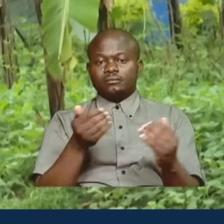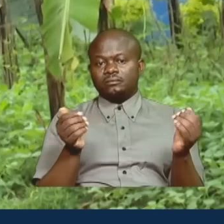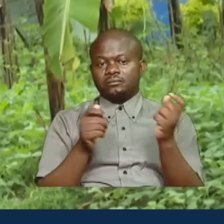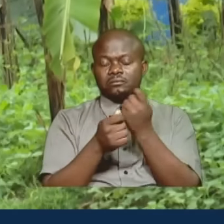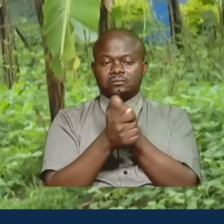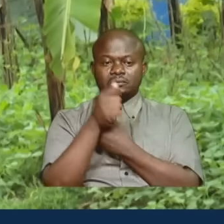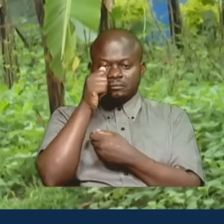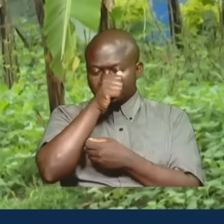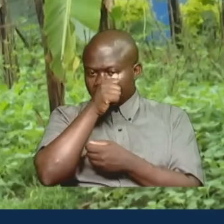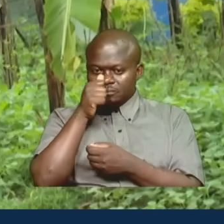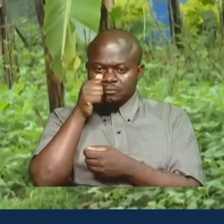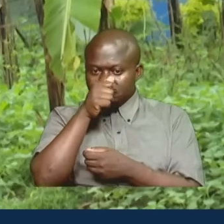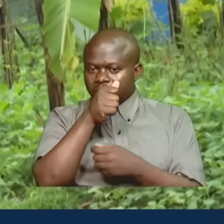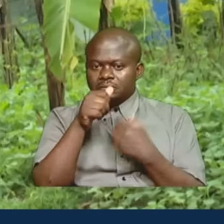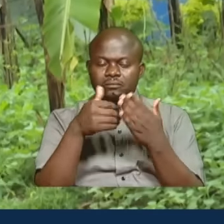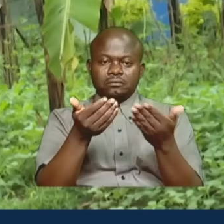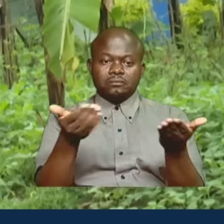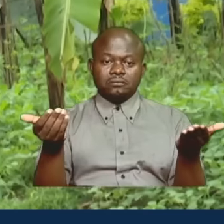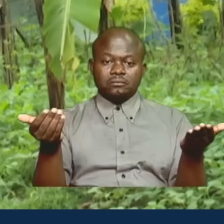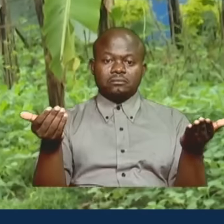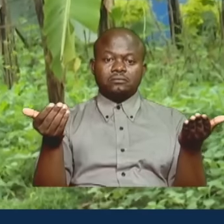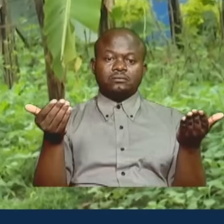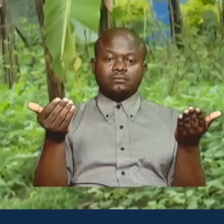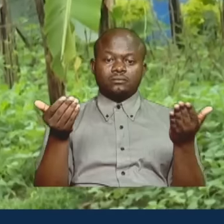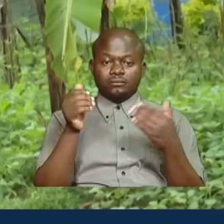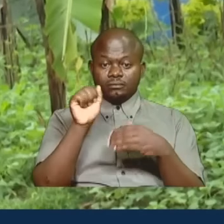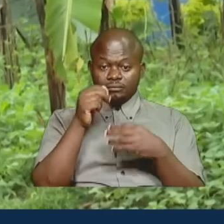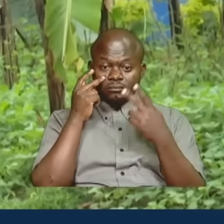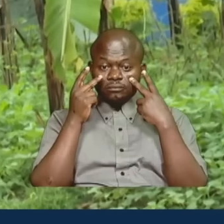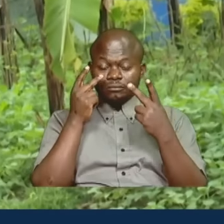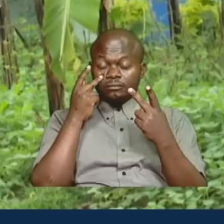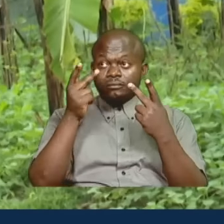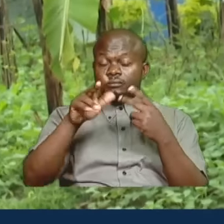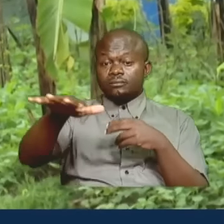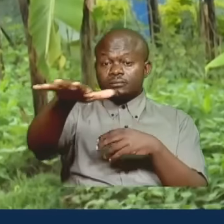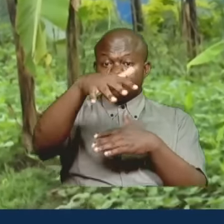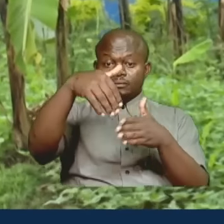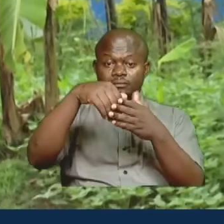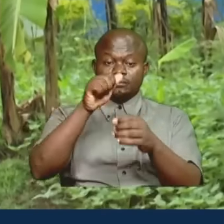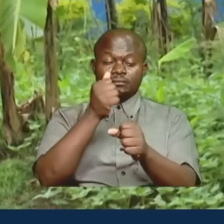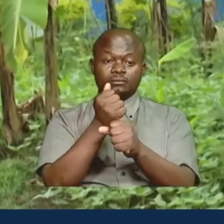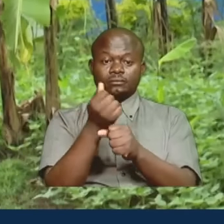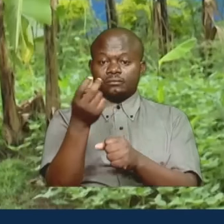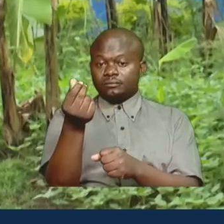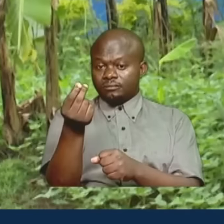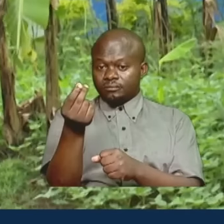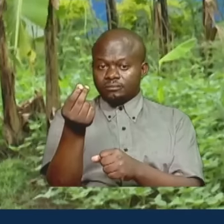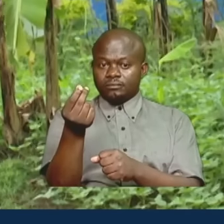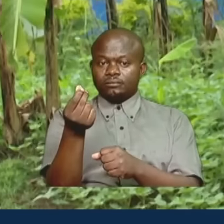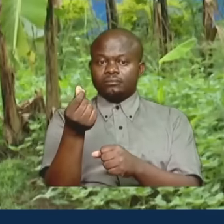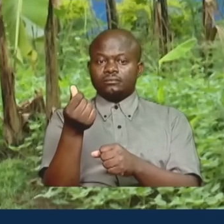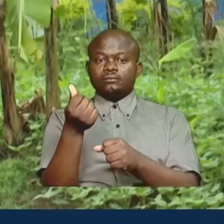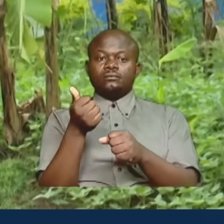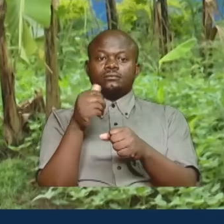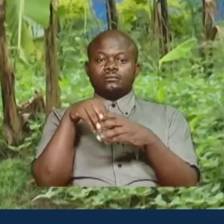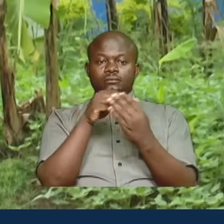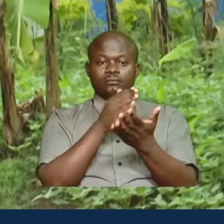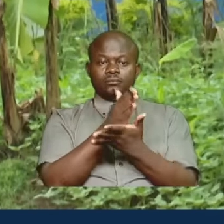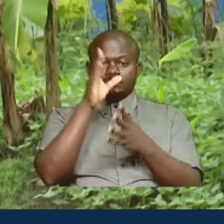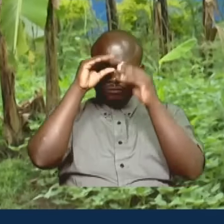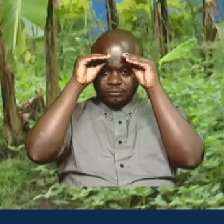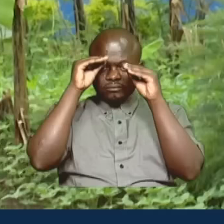uturumbo, umwana akaba yareba akabona ko hanze ashobora gukorera amafaranga n'ibyo kwiga